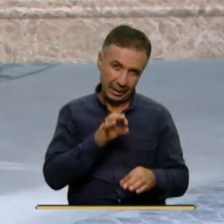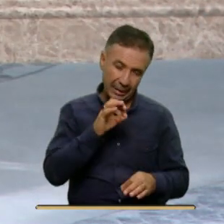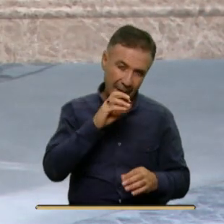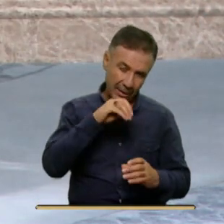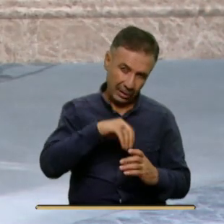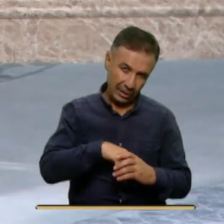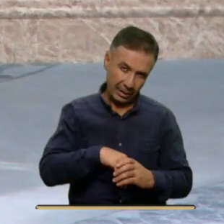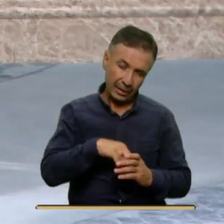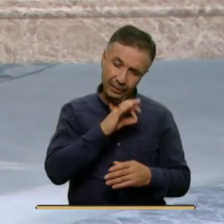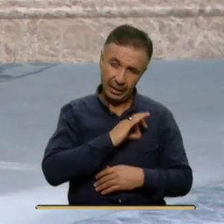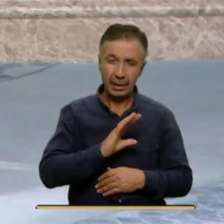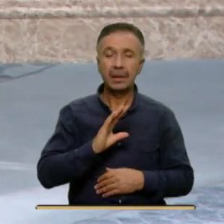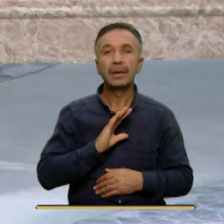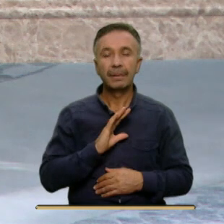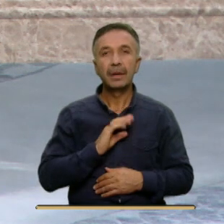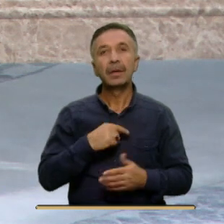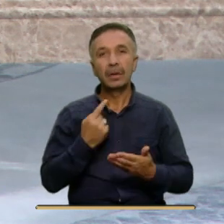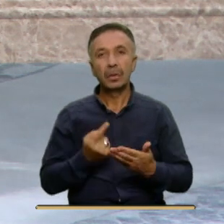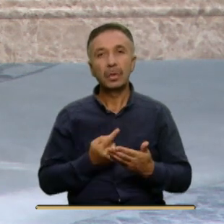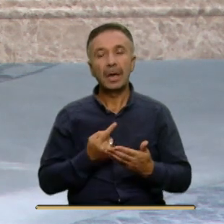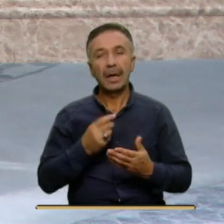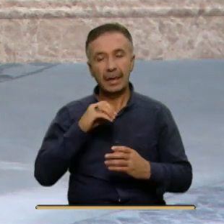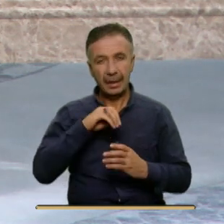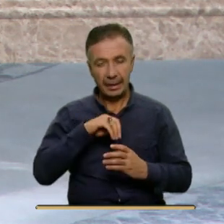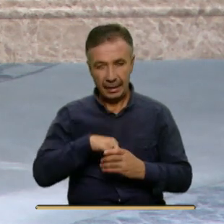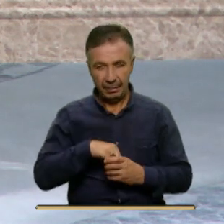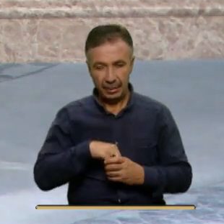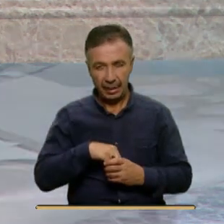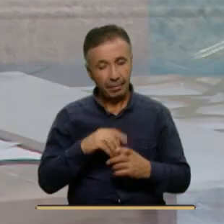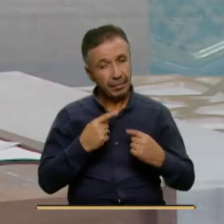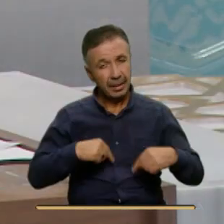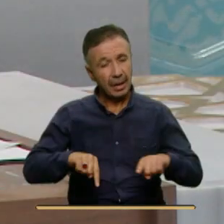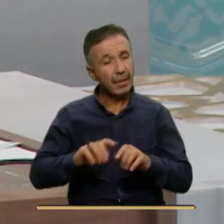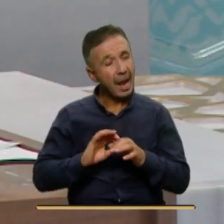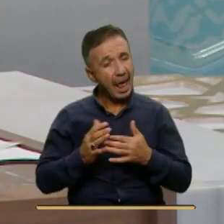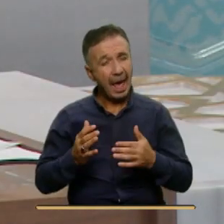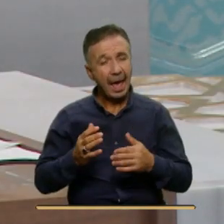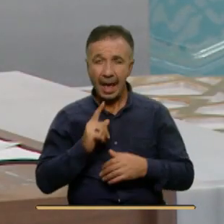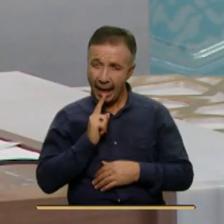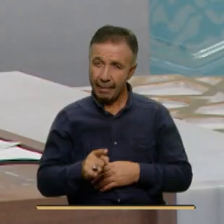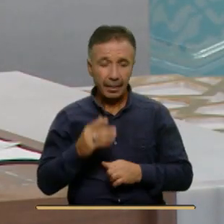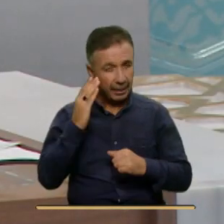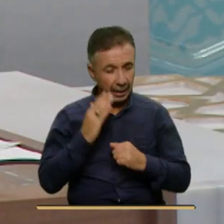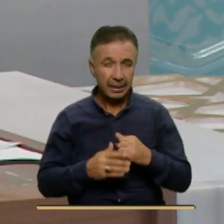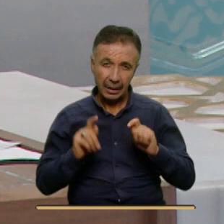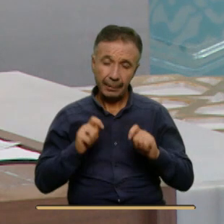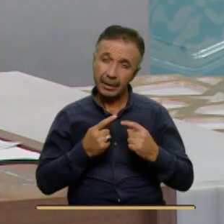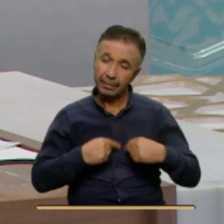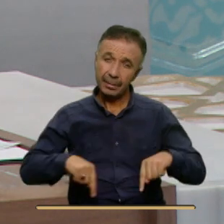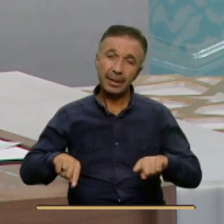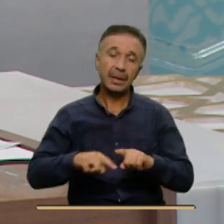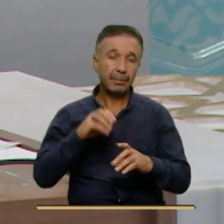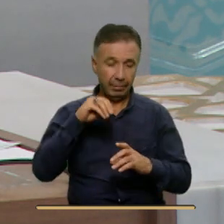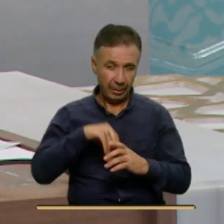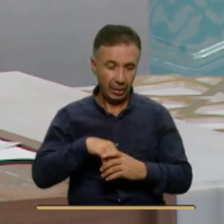bizim içindir. Kur'an-ı Kerim bize neyi emretmişse, neyi yasaklamışsa o bizim içindir.